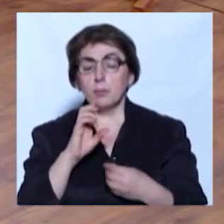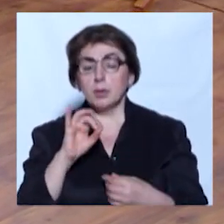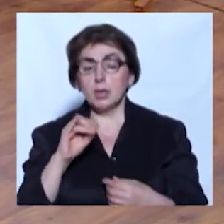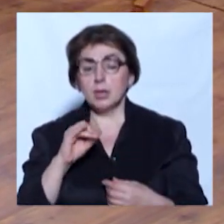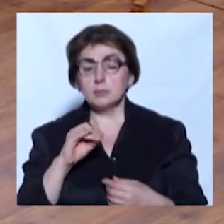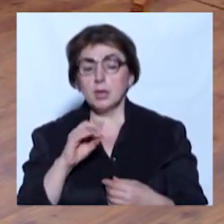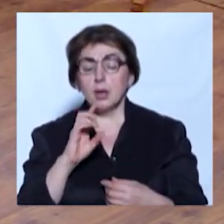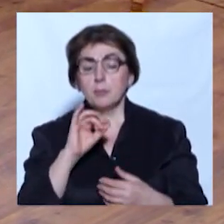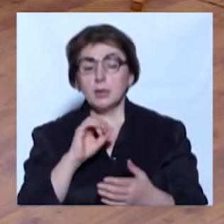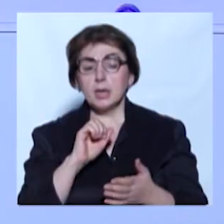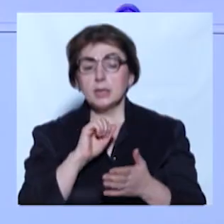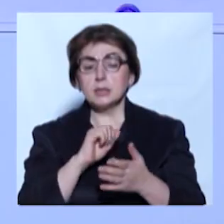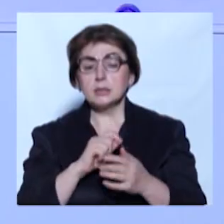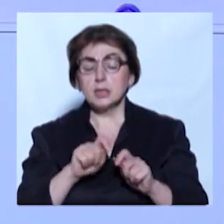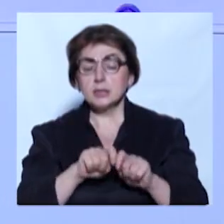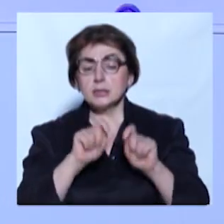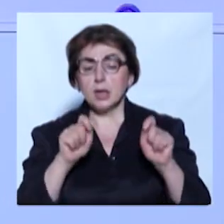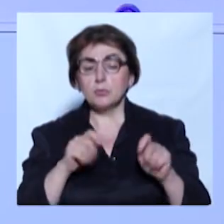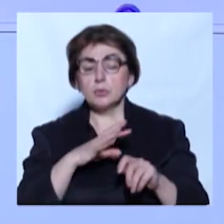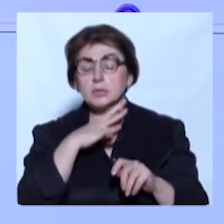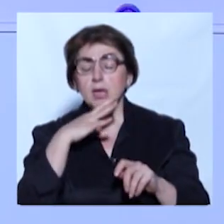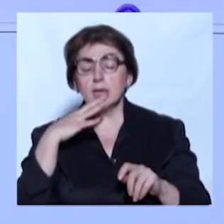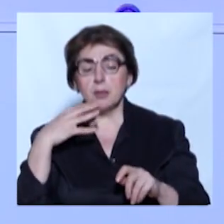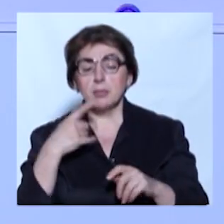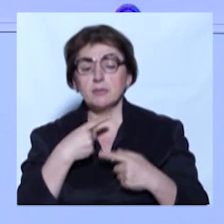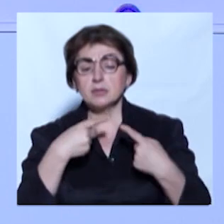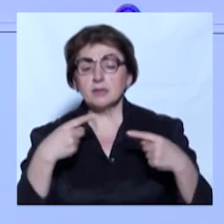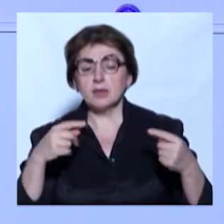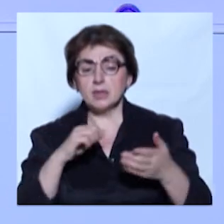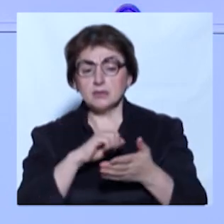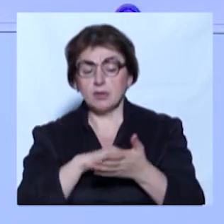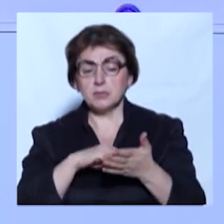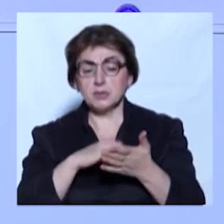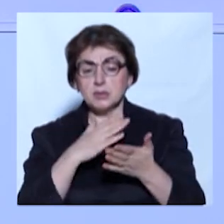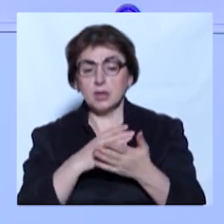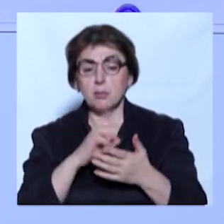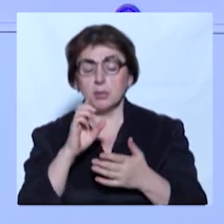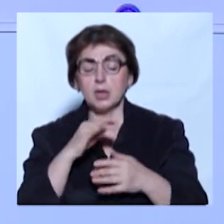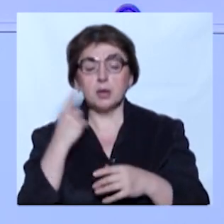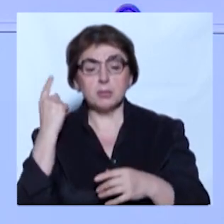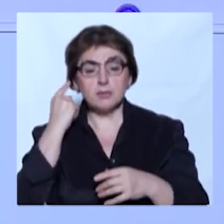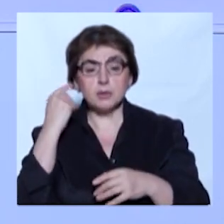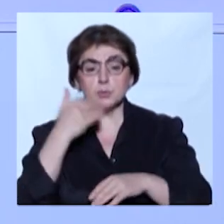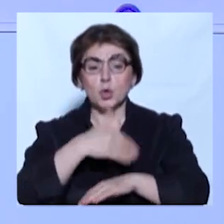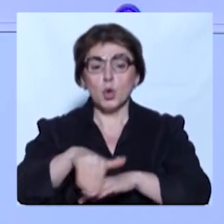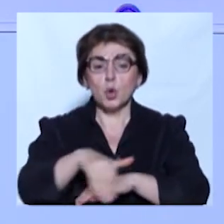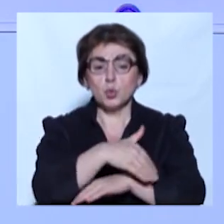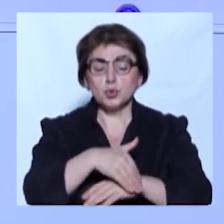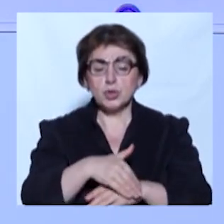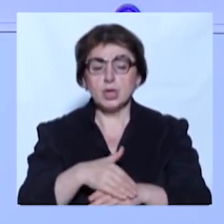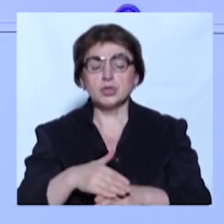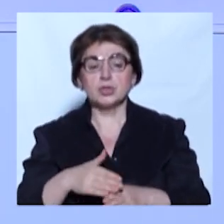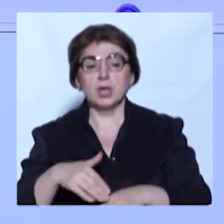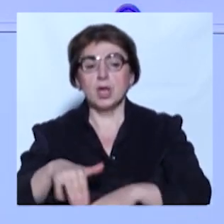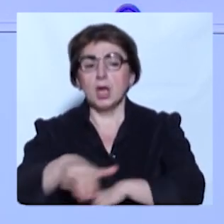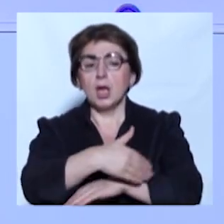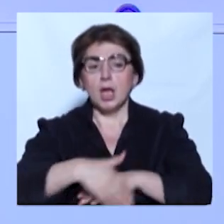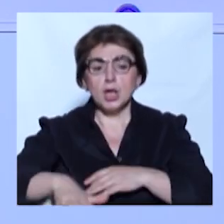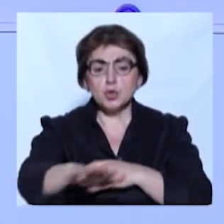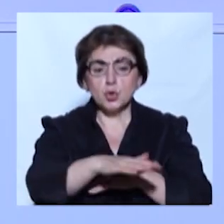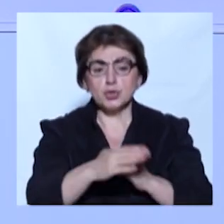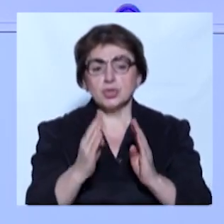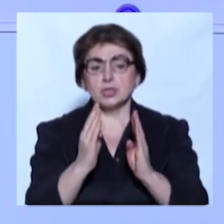წარმოქმნის უამრავი მიზეზი არსებობს და ბგერები ჩვენ გვესმის ყველგან. Ქუჩაში, ეზოში,